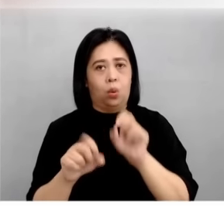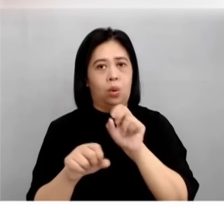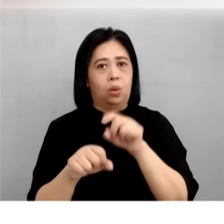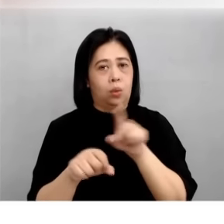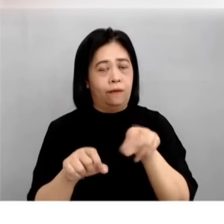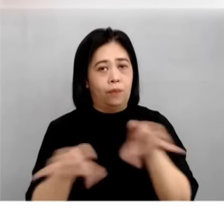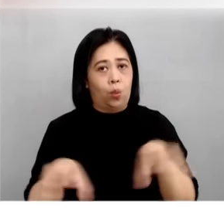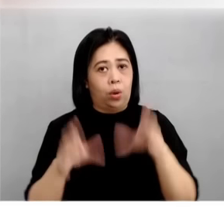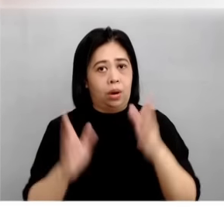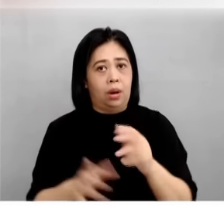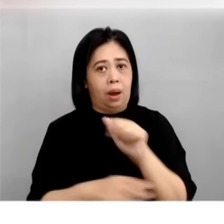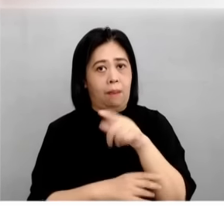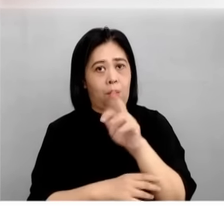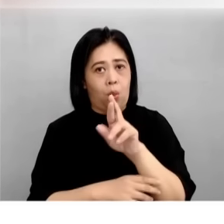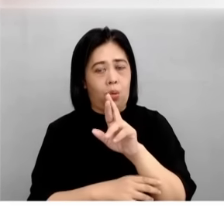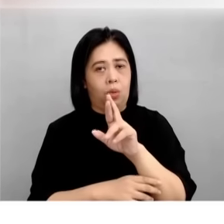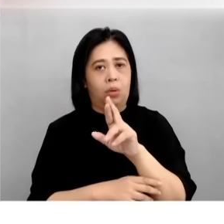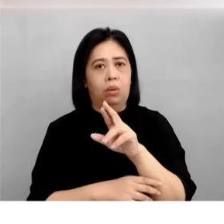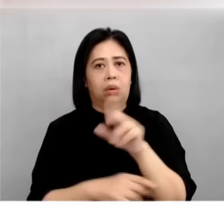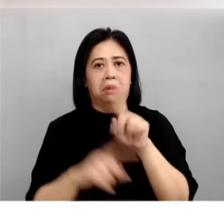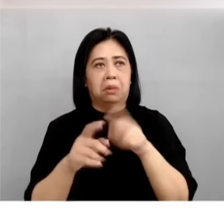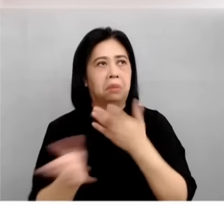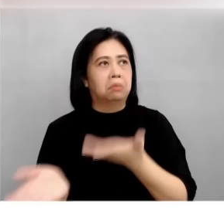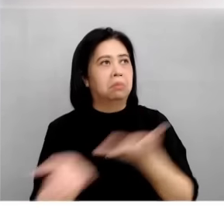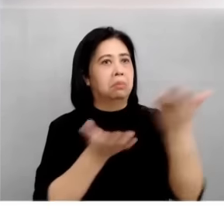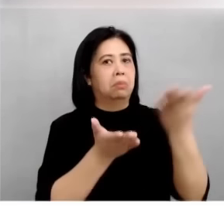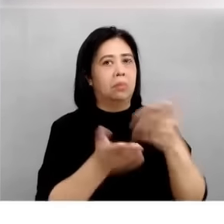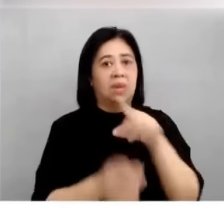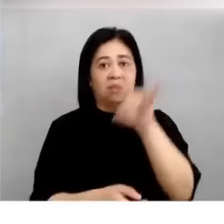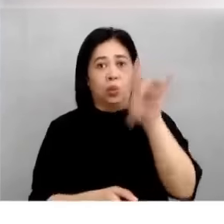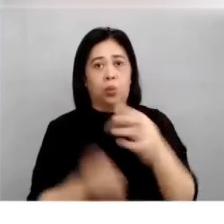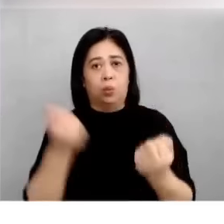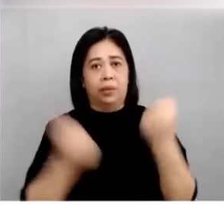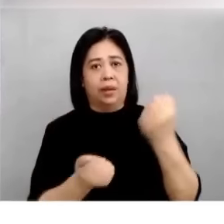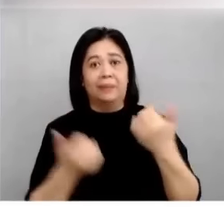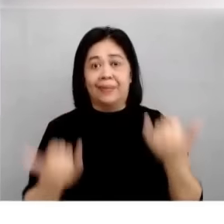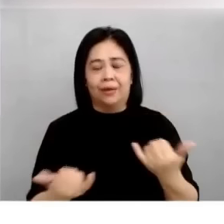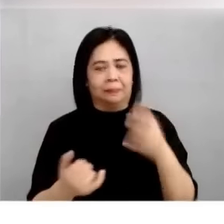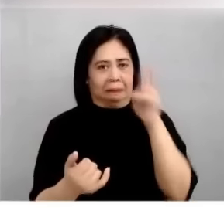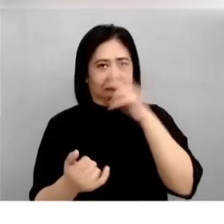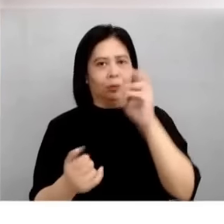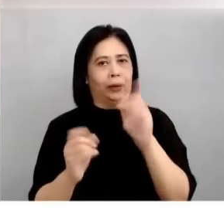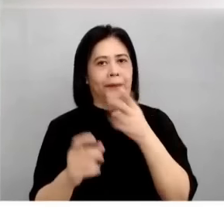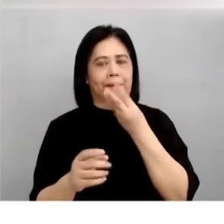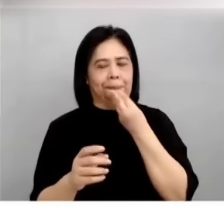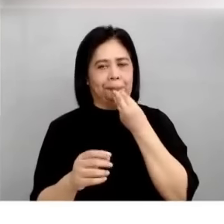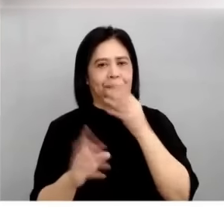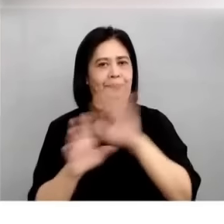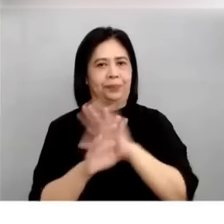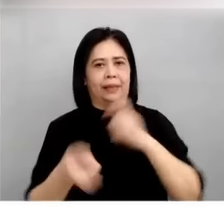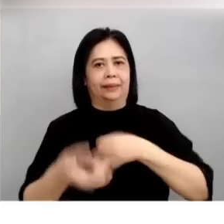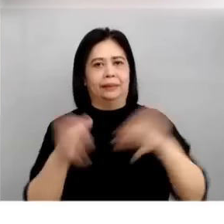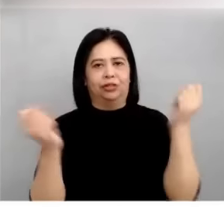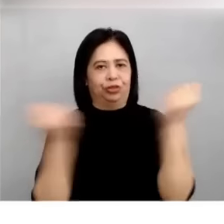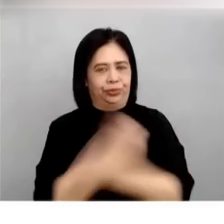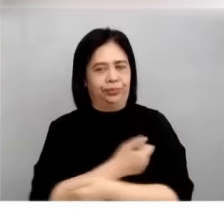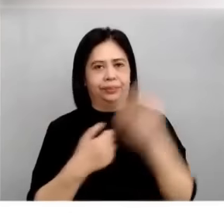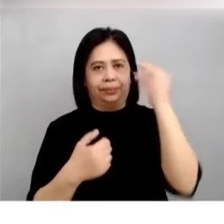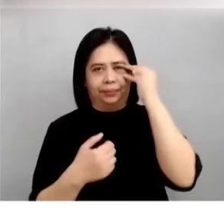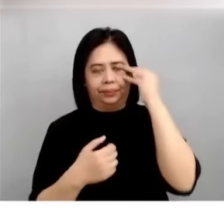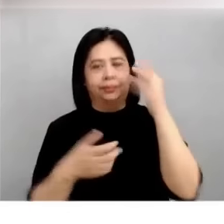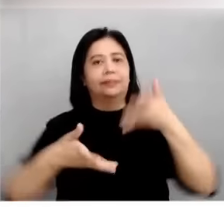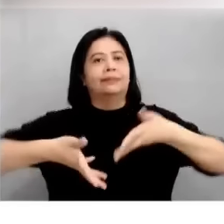APOR, hindi ka po pwede magpahatid kung hindi ka marunong mag-drive. Ngayon, kumambyo ang PNP sa naunang pahayag nito at papayagan